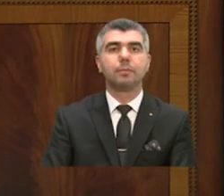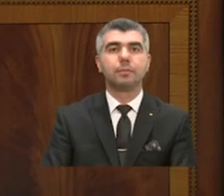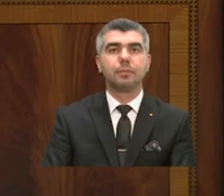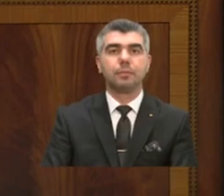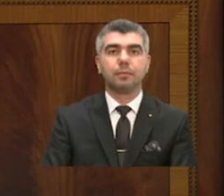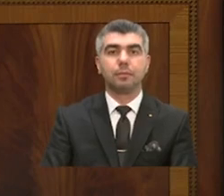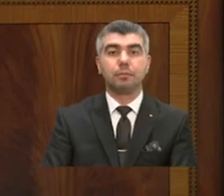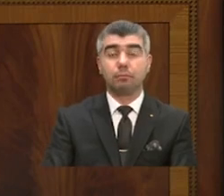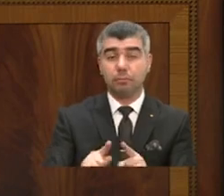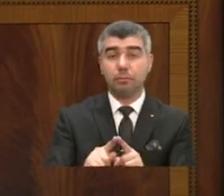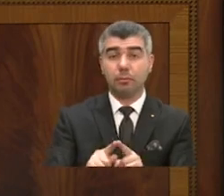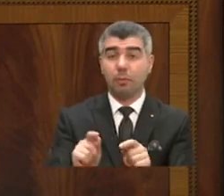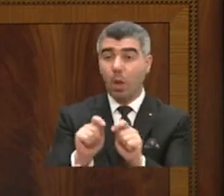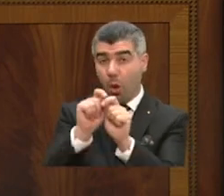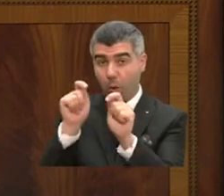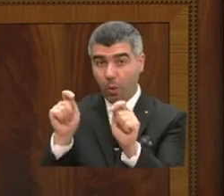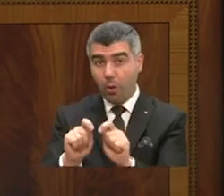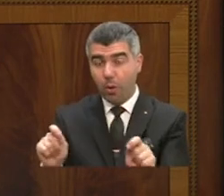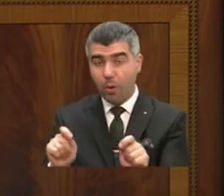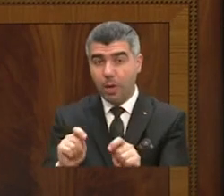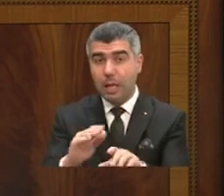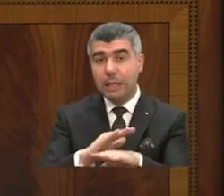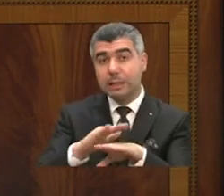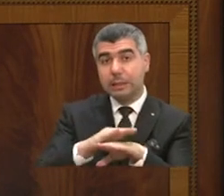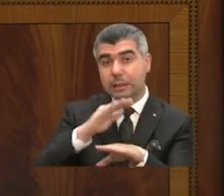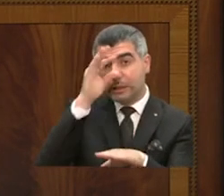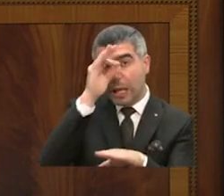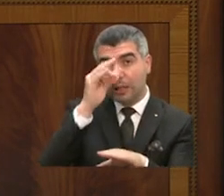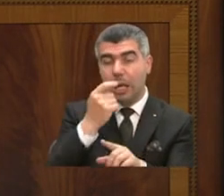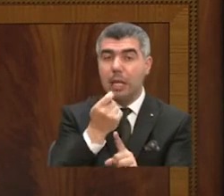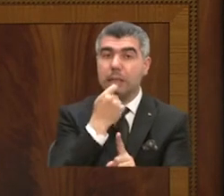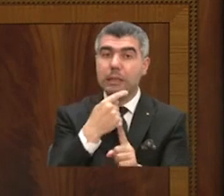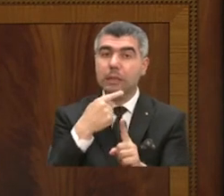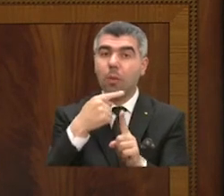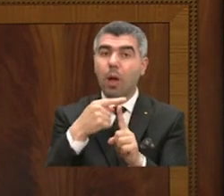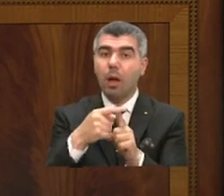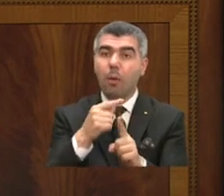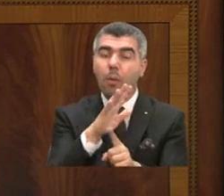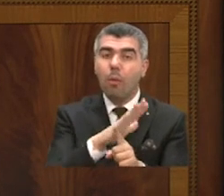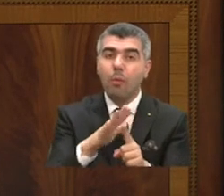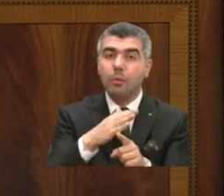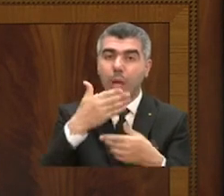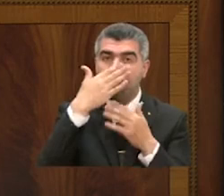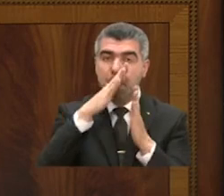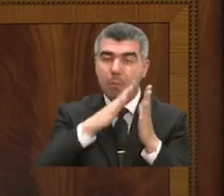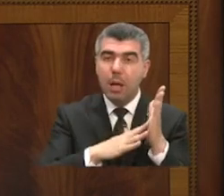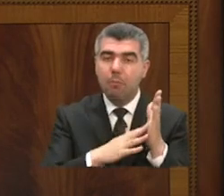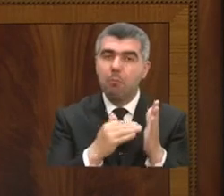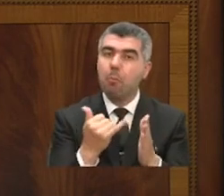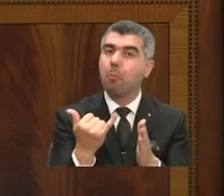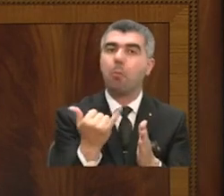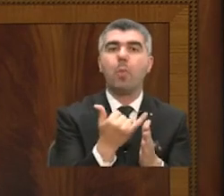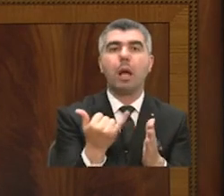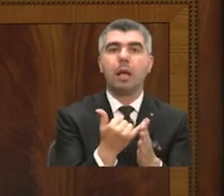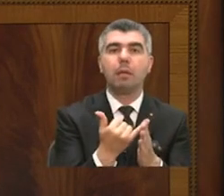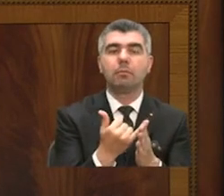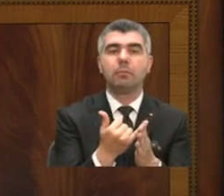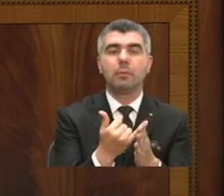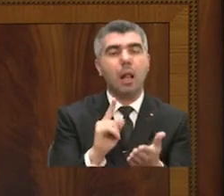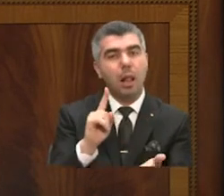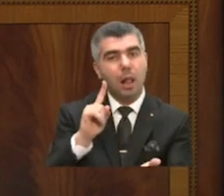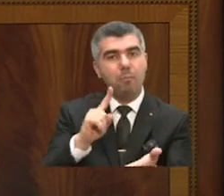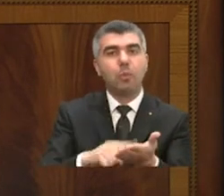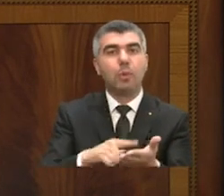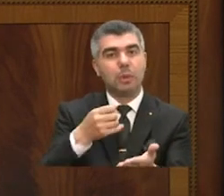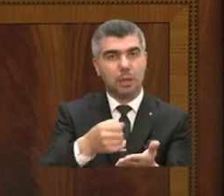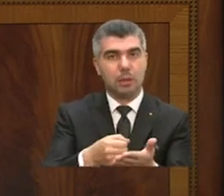أن ضمان الاستقلال والسياسة الدوائية لبلادنا هو تكريس للأمن الصحي ومن